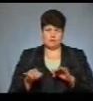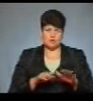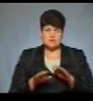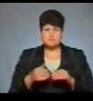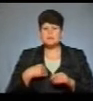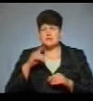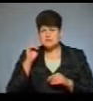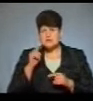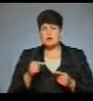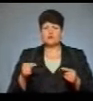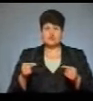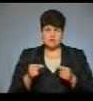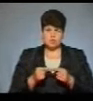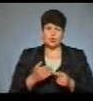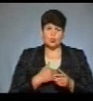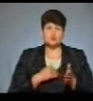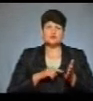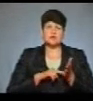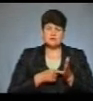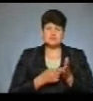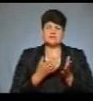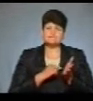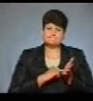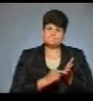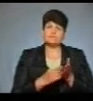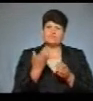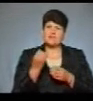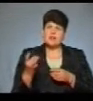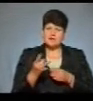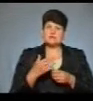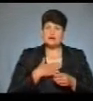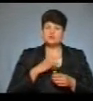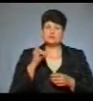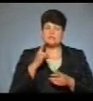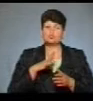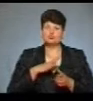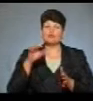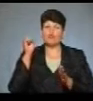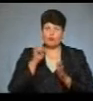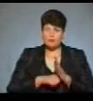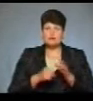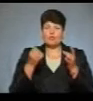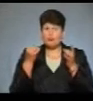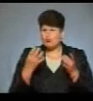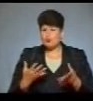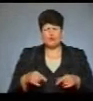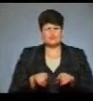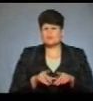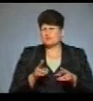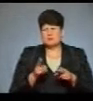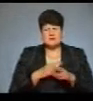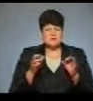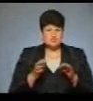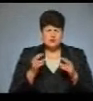Ми знаємо чітко і хочу наголосити ще раз, що нашу дитину було вбито просто так, ні за що,